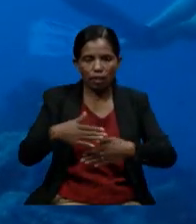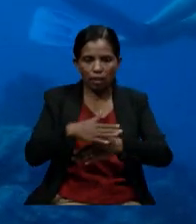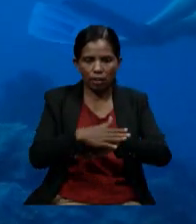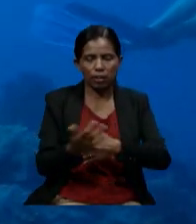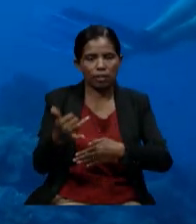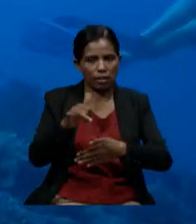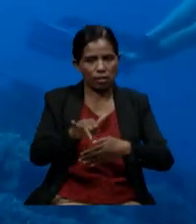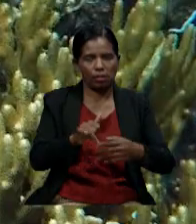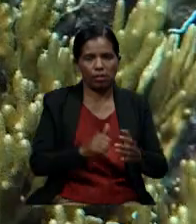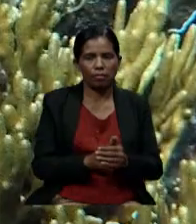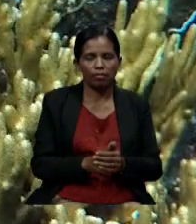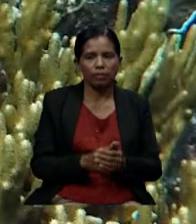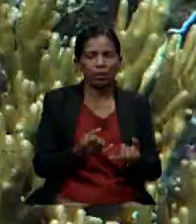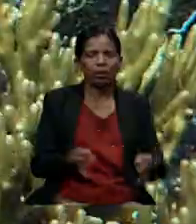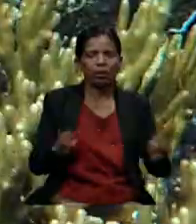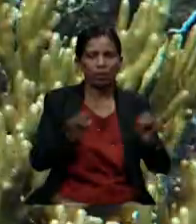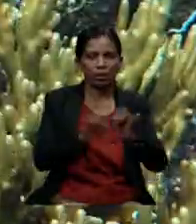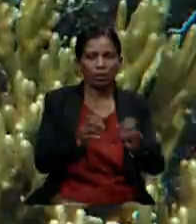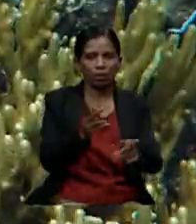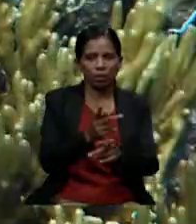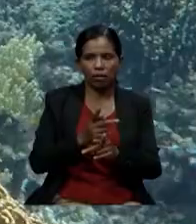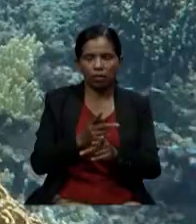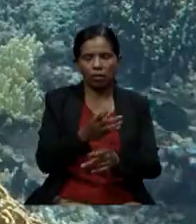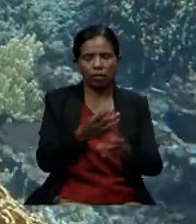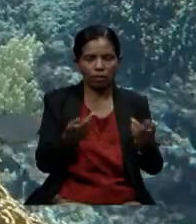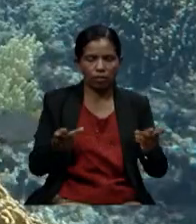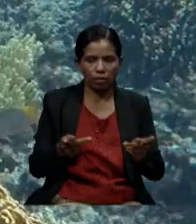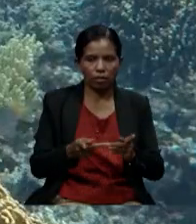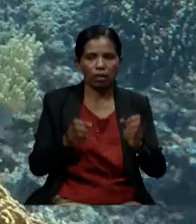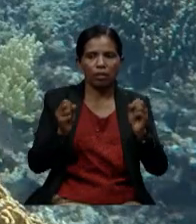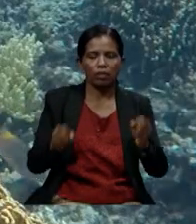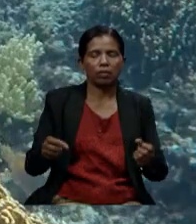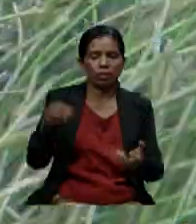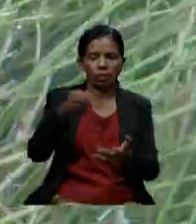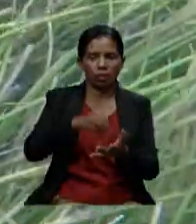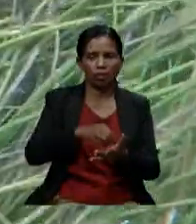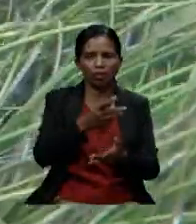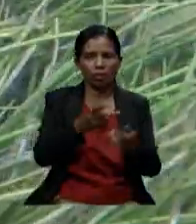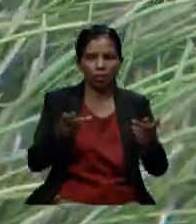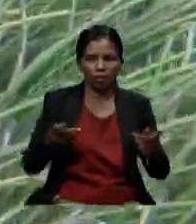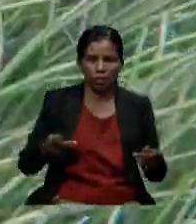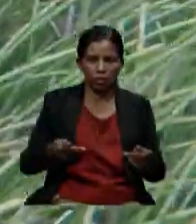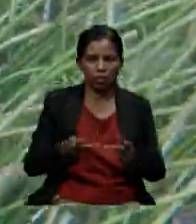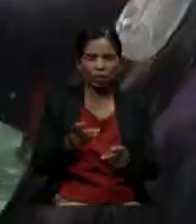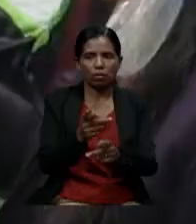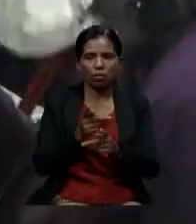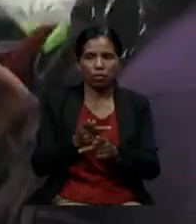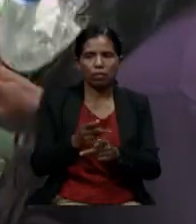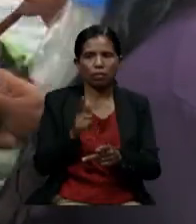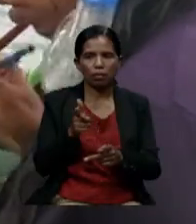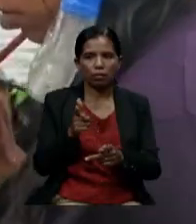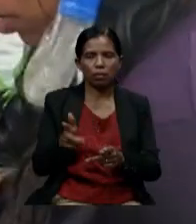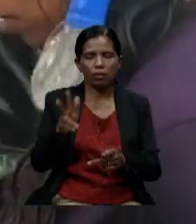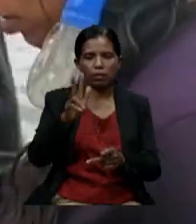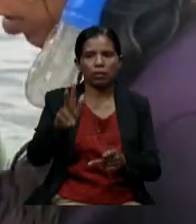hirakne. Instituição ne protege biodiversidade ne no estabelece uma área marina protegida Ruanulu